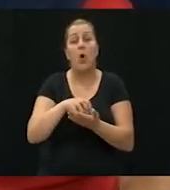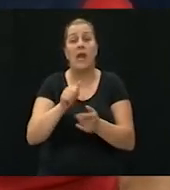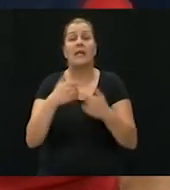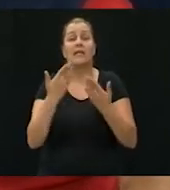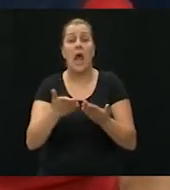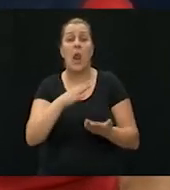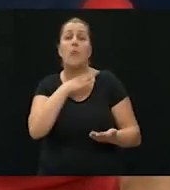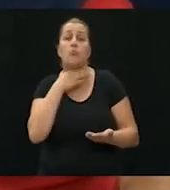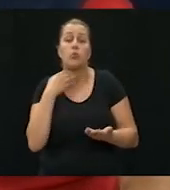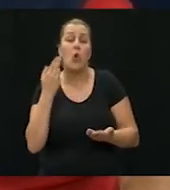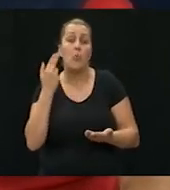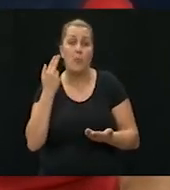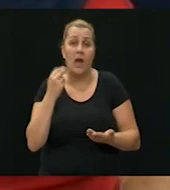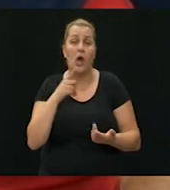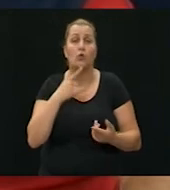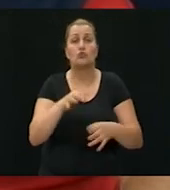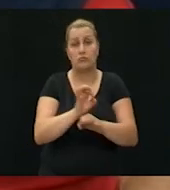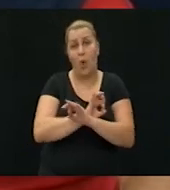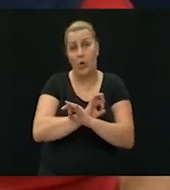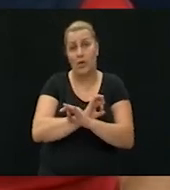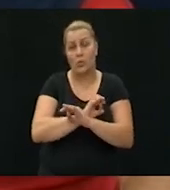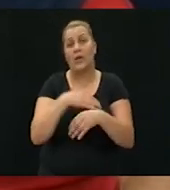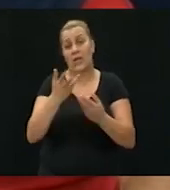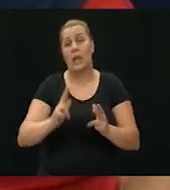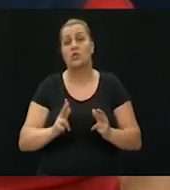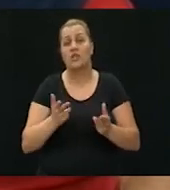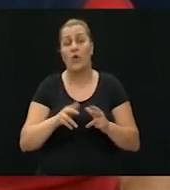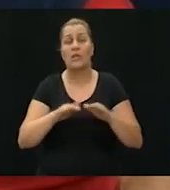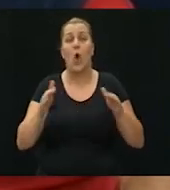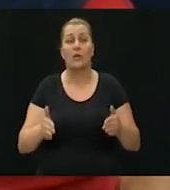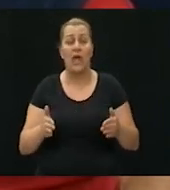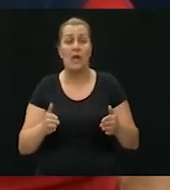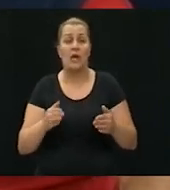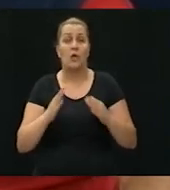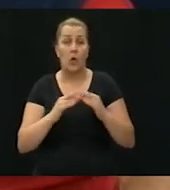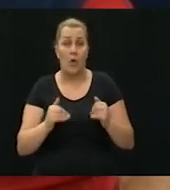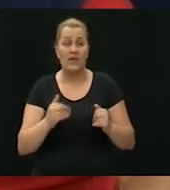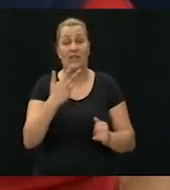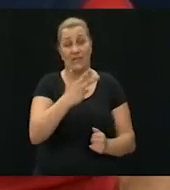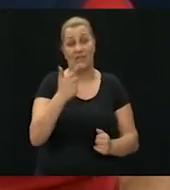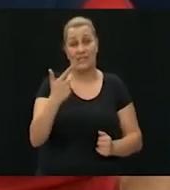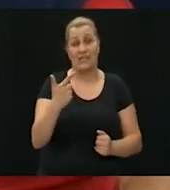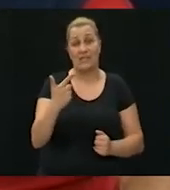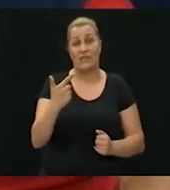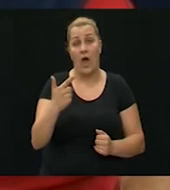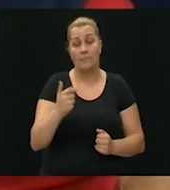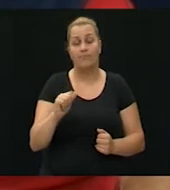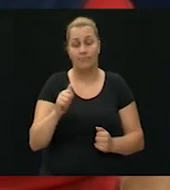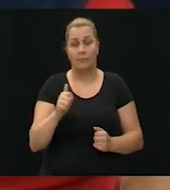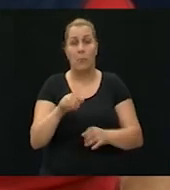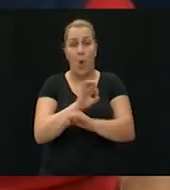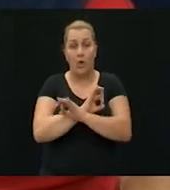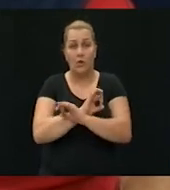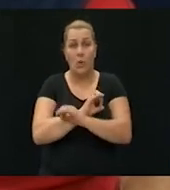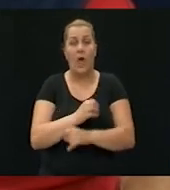smo, i puno momaka koji je dalo život na oltar domovine, ako se ne varam. 32 su iz bojne poginula,